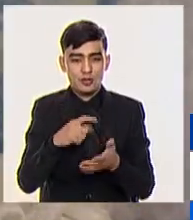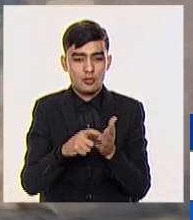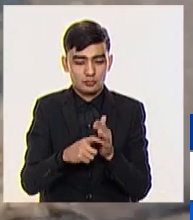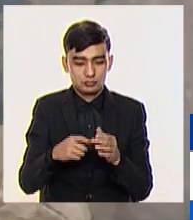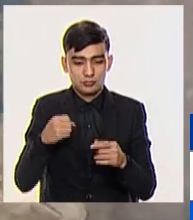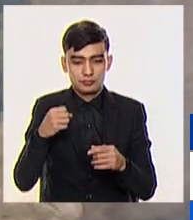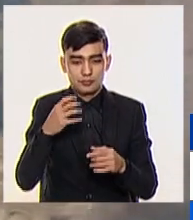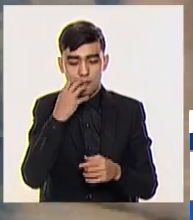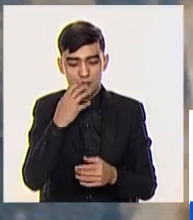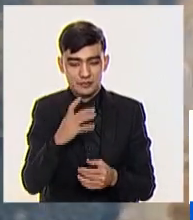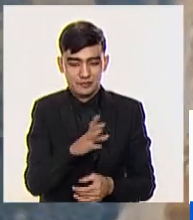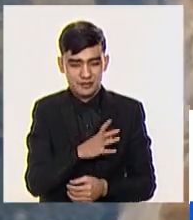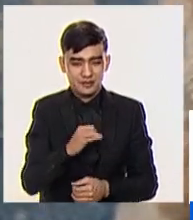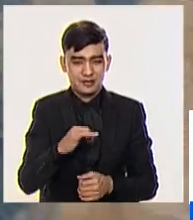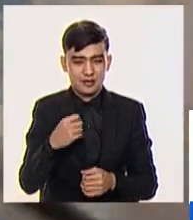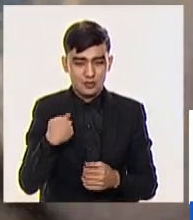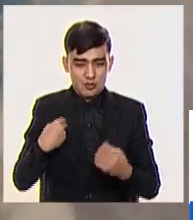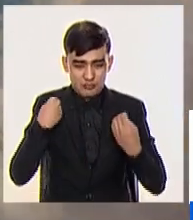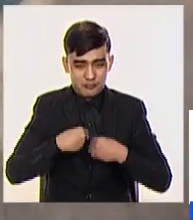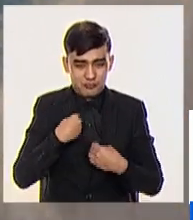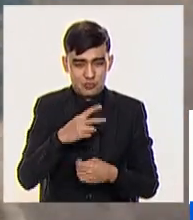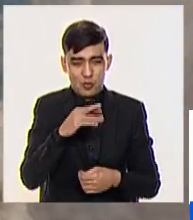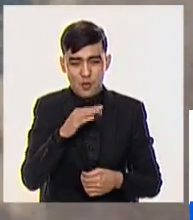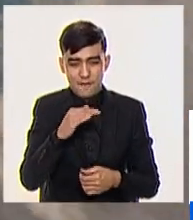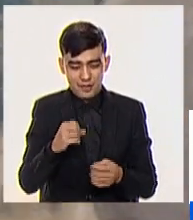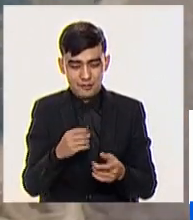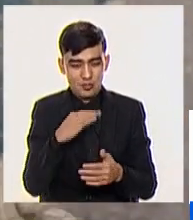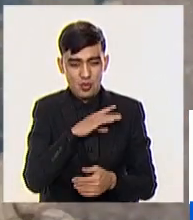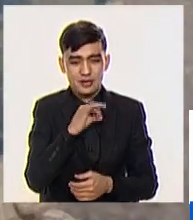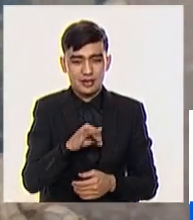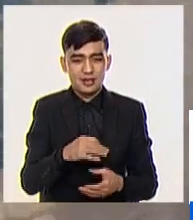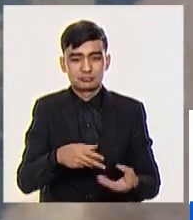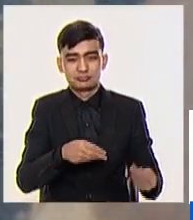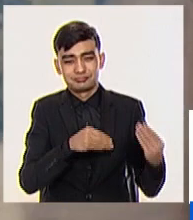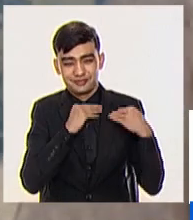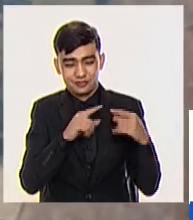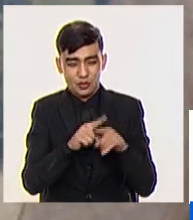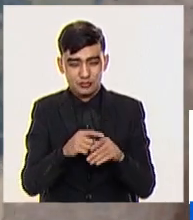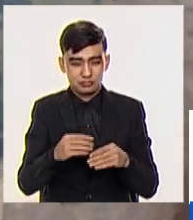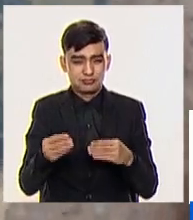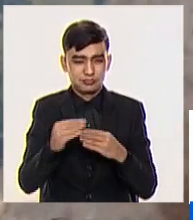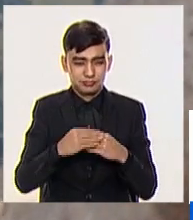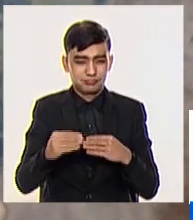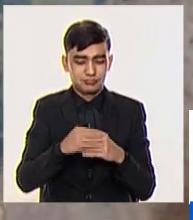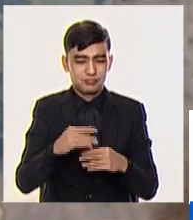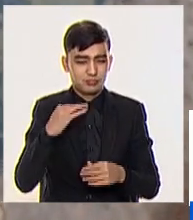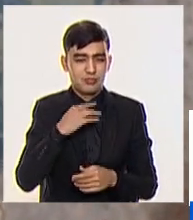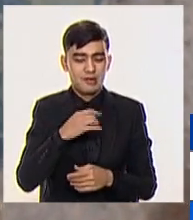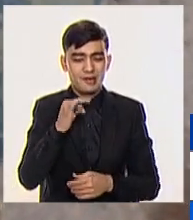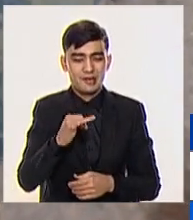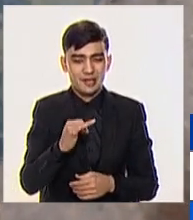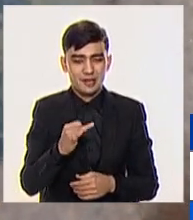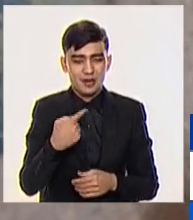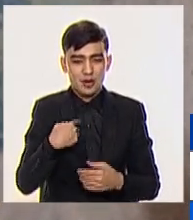Міне ішімде қаншама көпті мен отырым. Көрпенің сыртынан көрпе, көрпенің сыртынан көрпе. Ал сыртынан